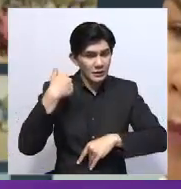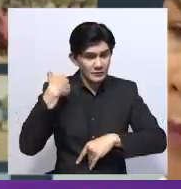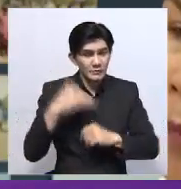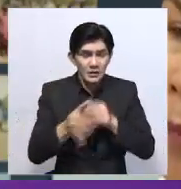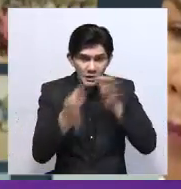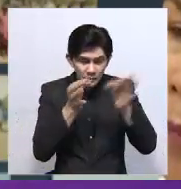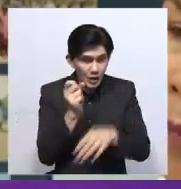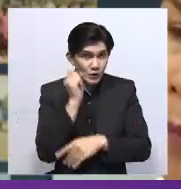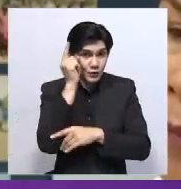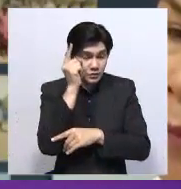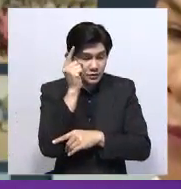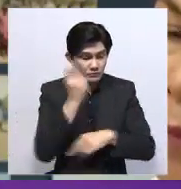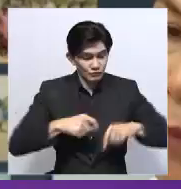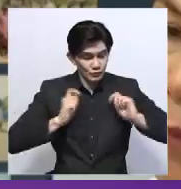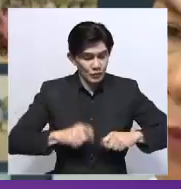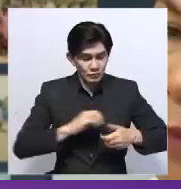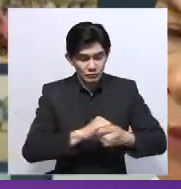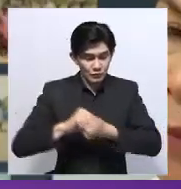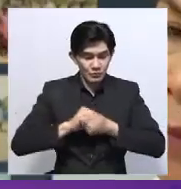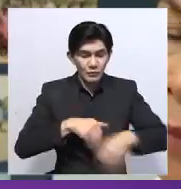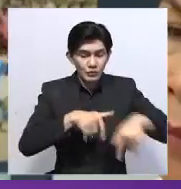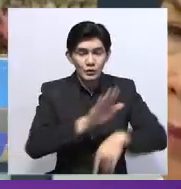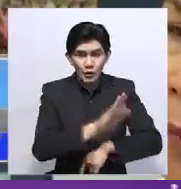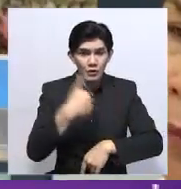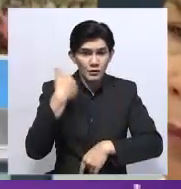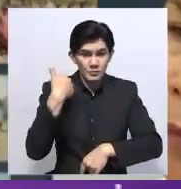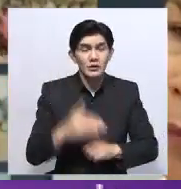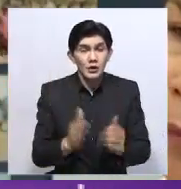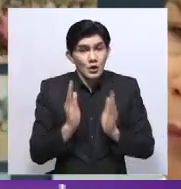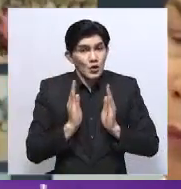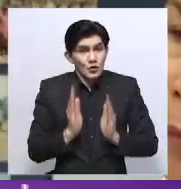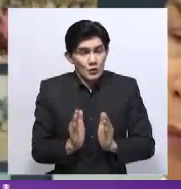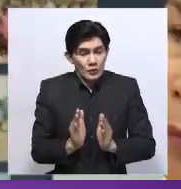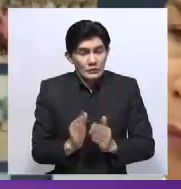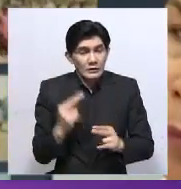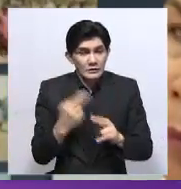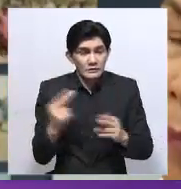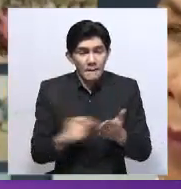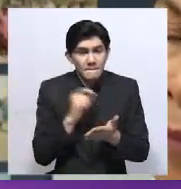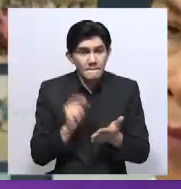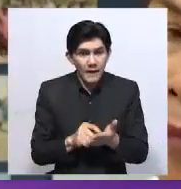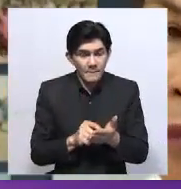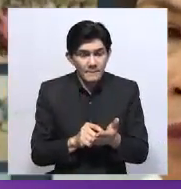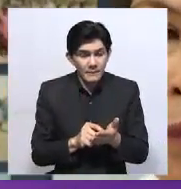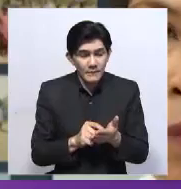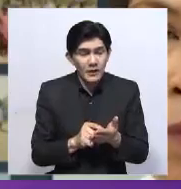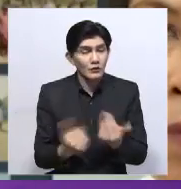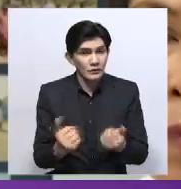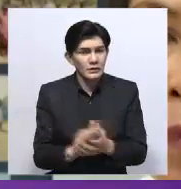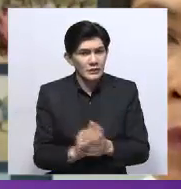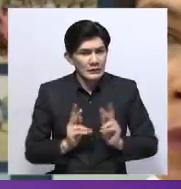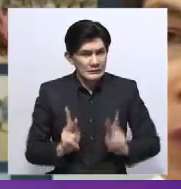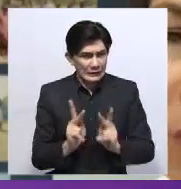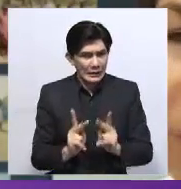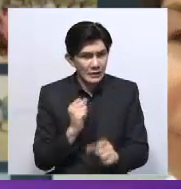ทำความเข้าใจและการทำข้อตกลงร่วมกันระดับหมู่บ้านถามว่าคนที่ลงนามในข้อตกลงนั้นจะกล้